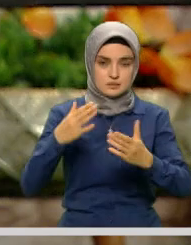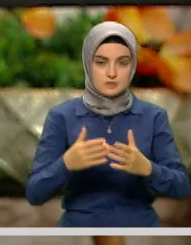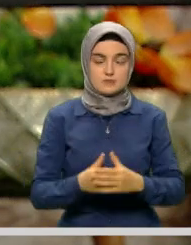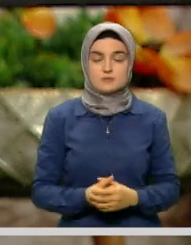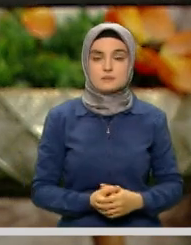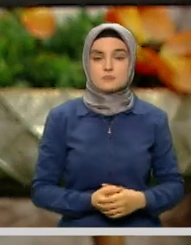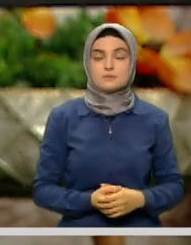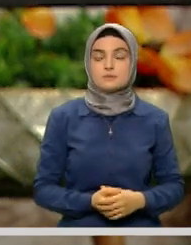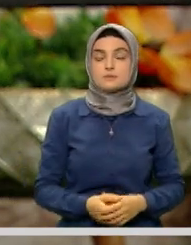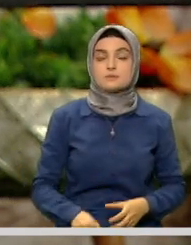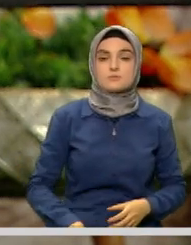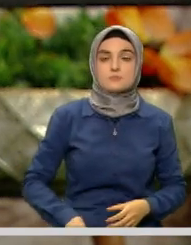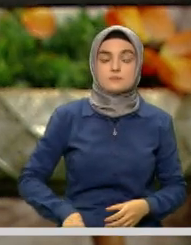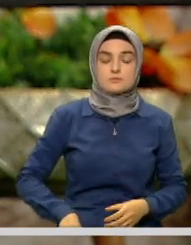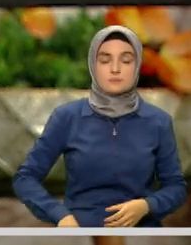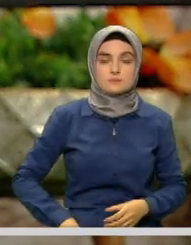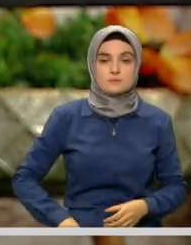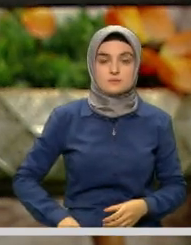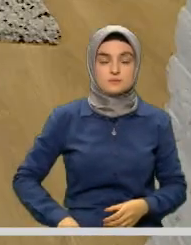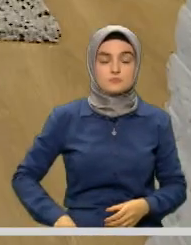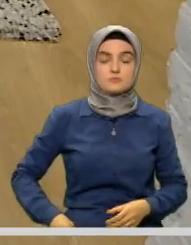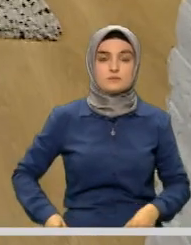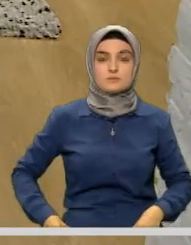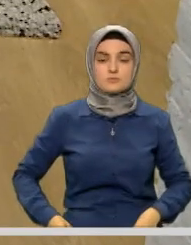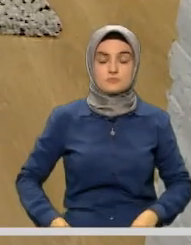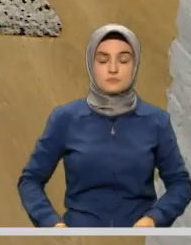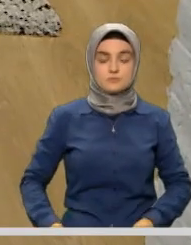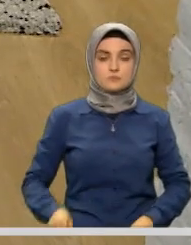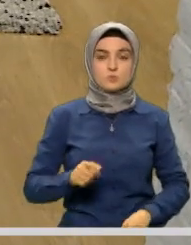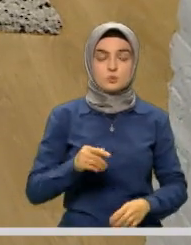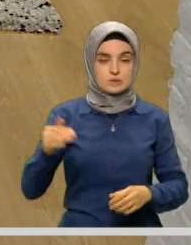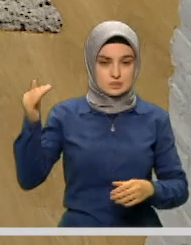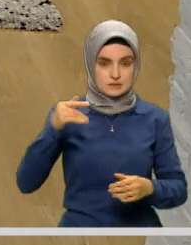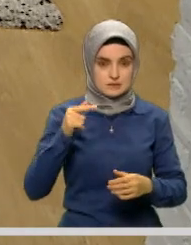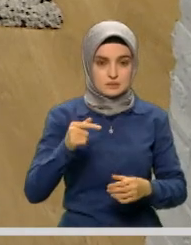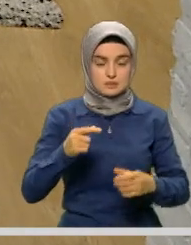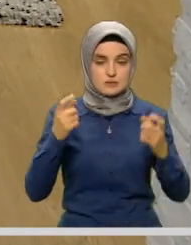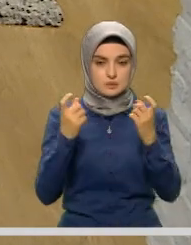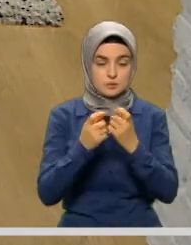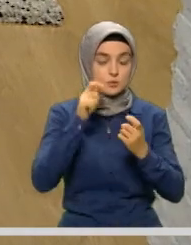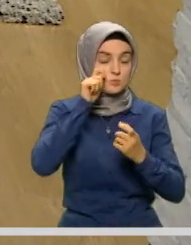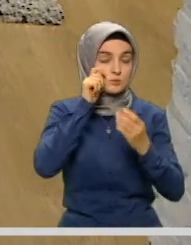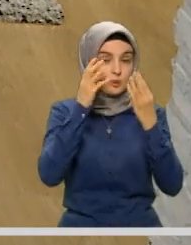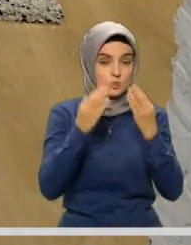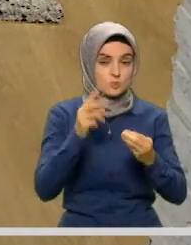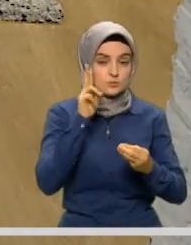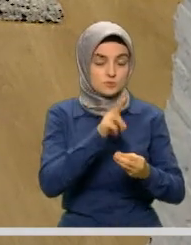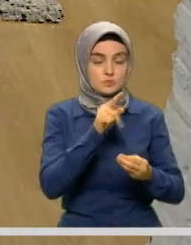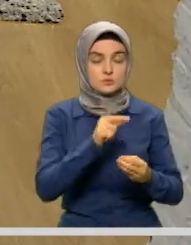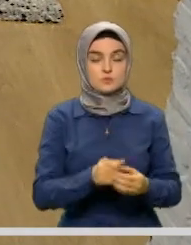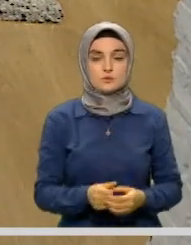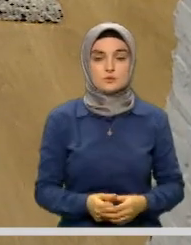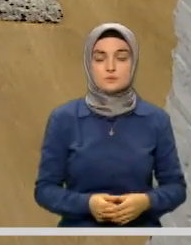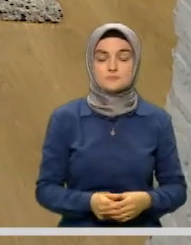Ninova diye geçer. Şimdi oralarda döndüğünde kavminin Müslüman olduğunu görüyor. Yani ona isyan eden